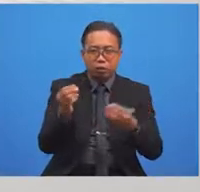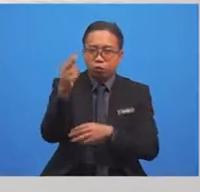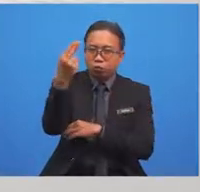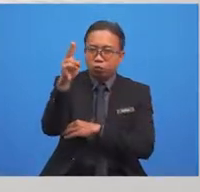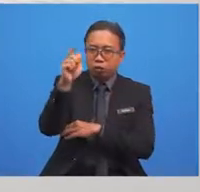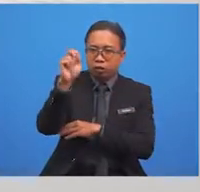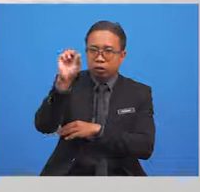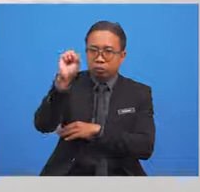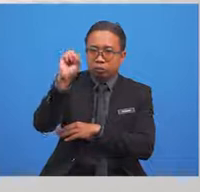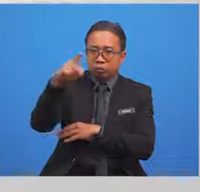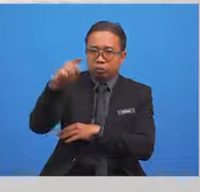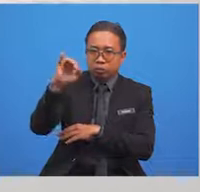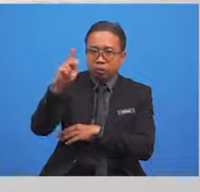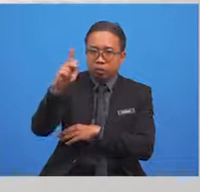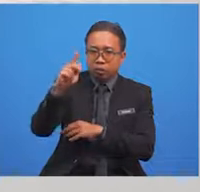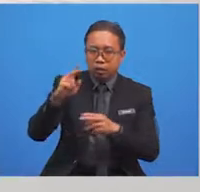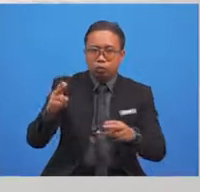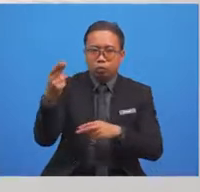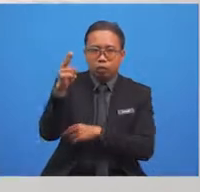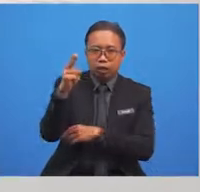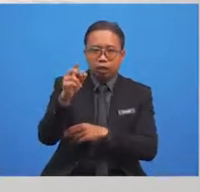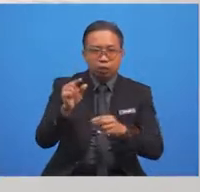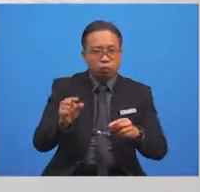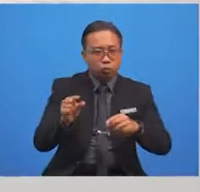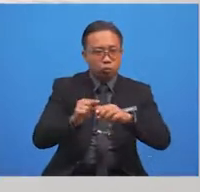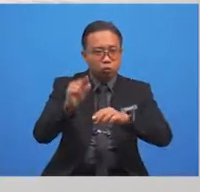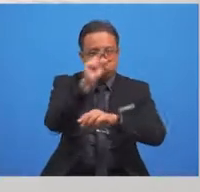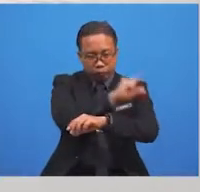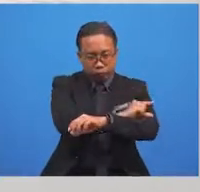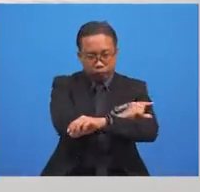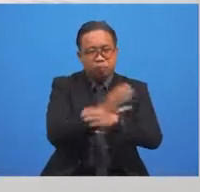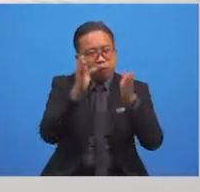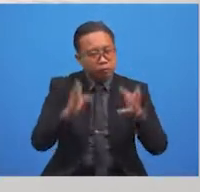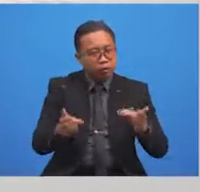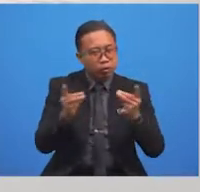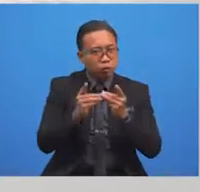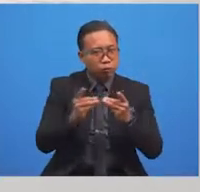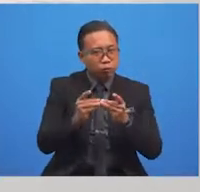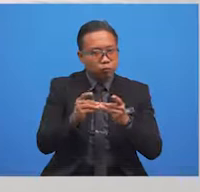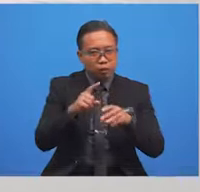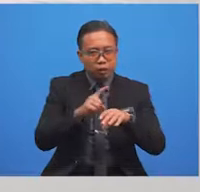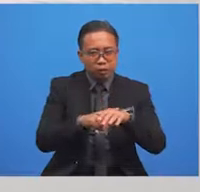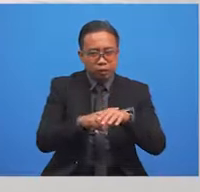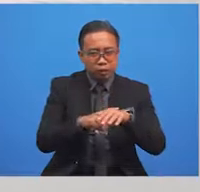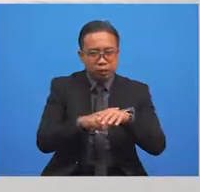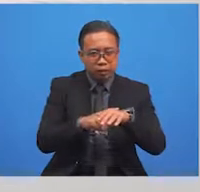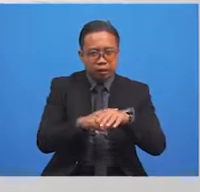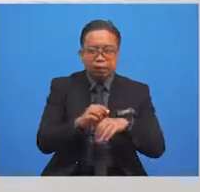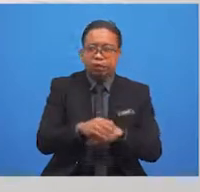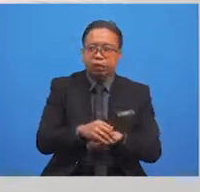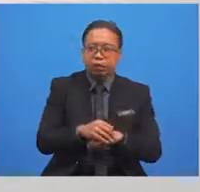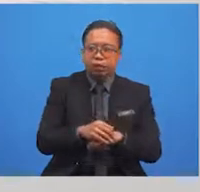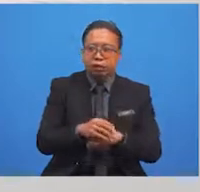hutan paya dan hutan gunung. Orang utan boleh didapati di Lanjak, Entimau